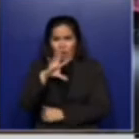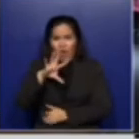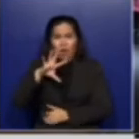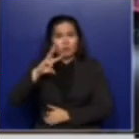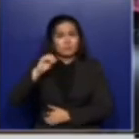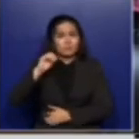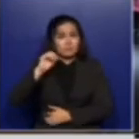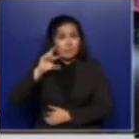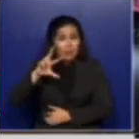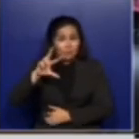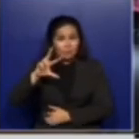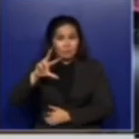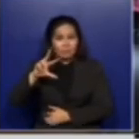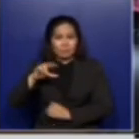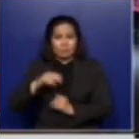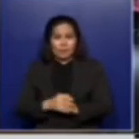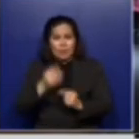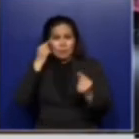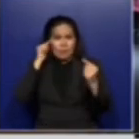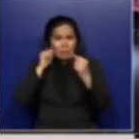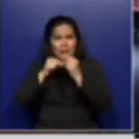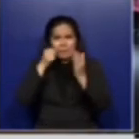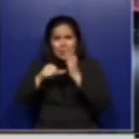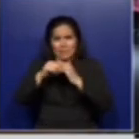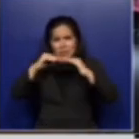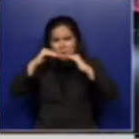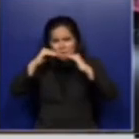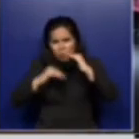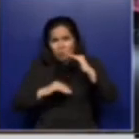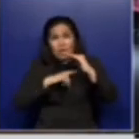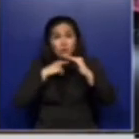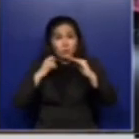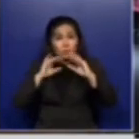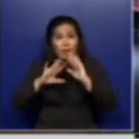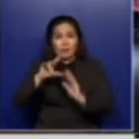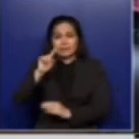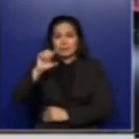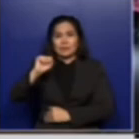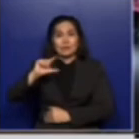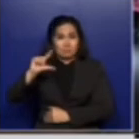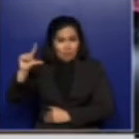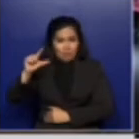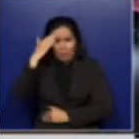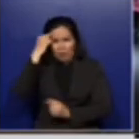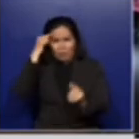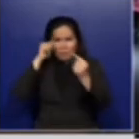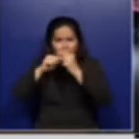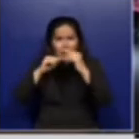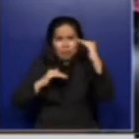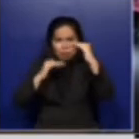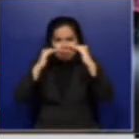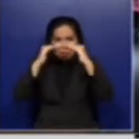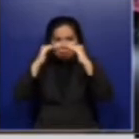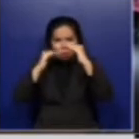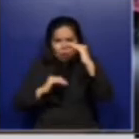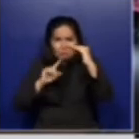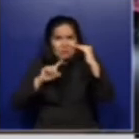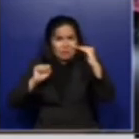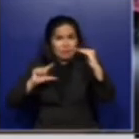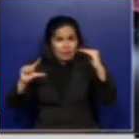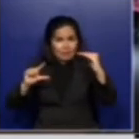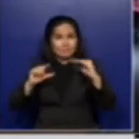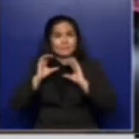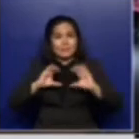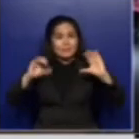เก็บภาษีต่ำกว่าเป้าไม่ต่ำกว่า 100,000 ล้านบาทครับดังนั้นสิ่งที่รัฐบาลคาดการณ์ในปี